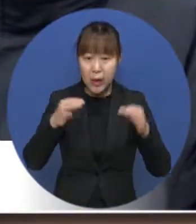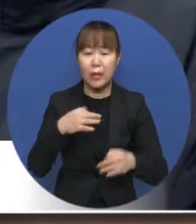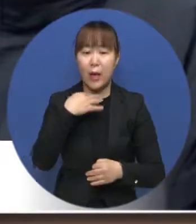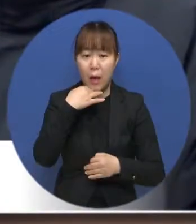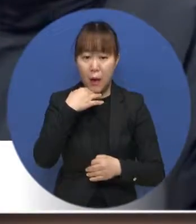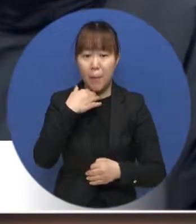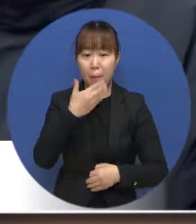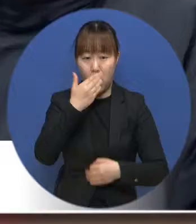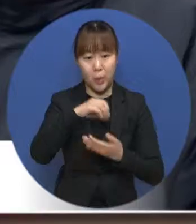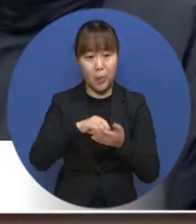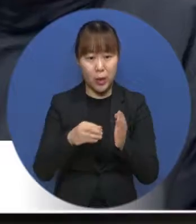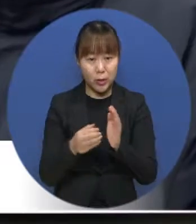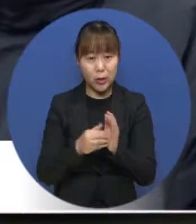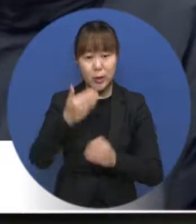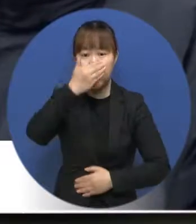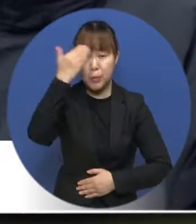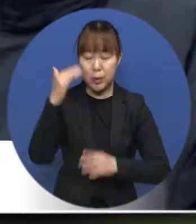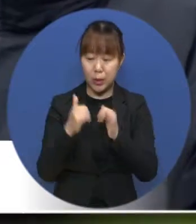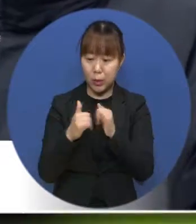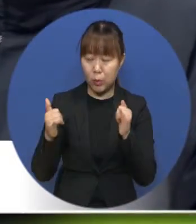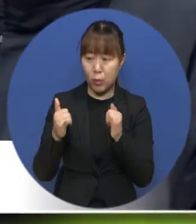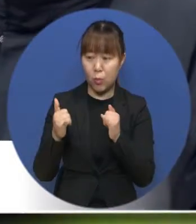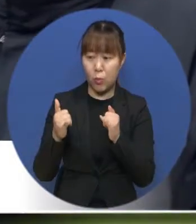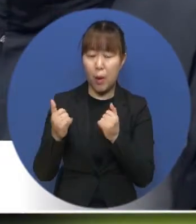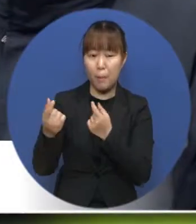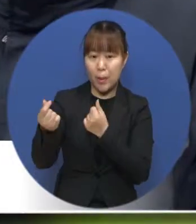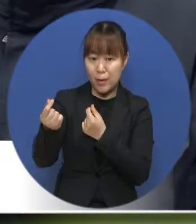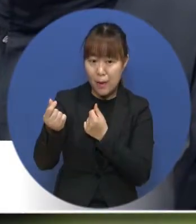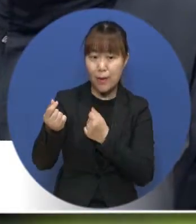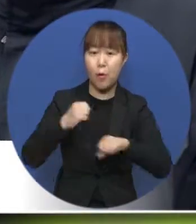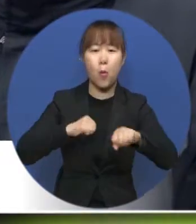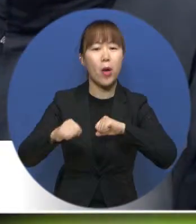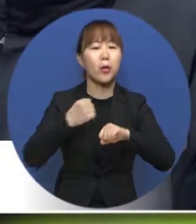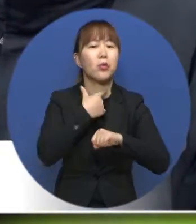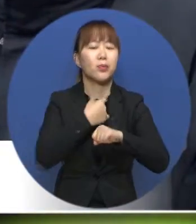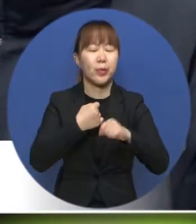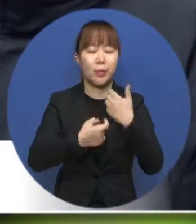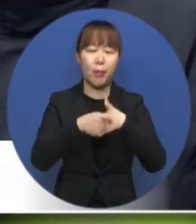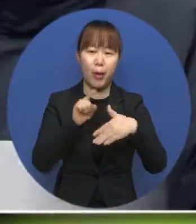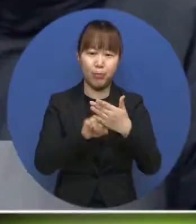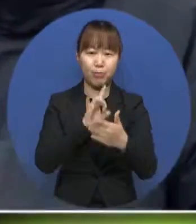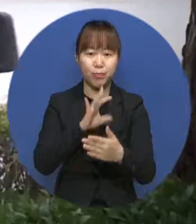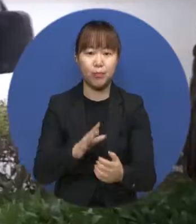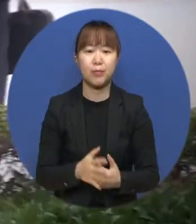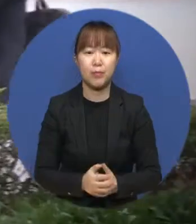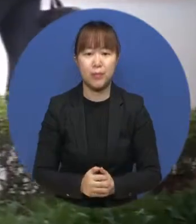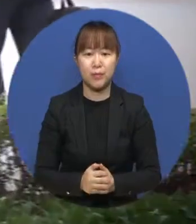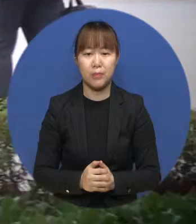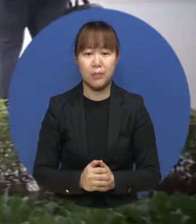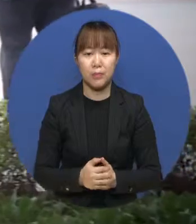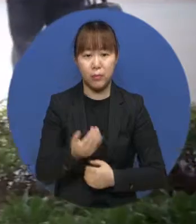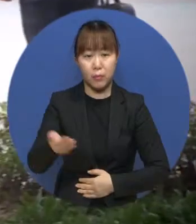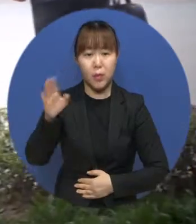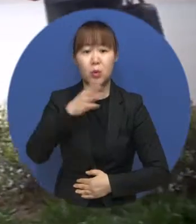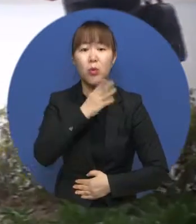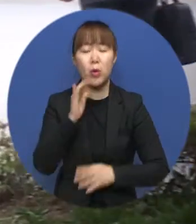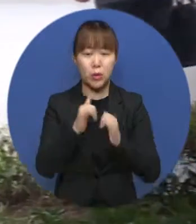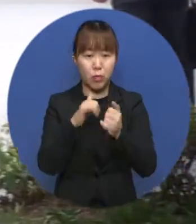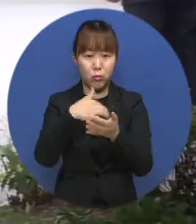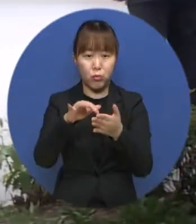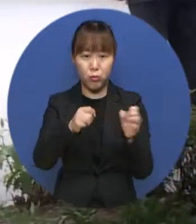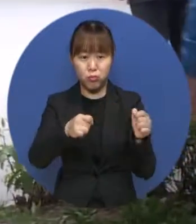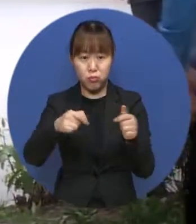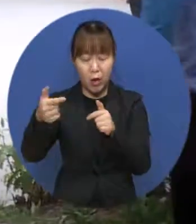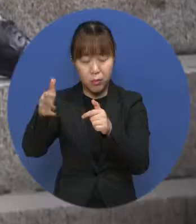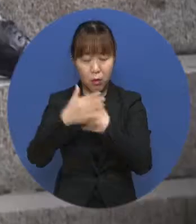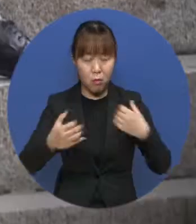먹은 만큼 전문 들 멋져 없는 와 똥을 해보시고 그런 마음입니다 하지만 노인인구는 급증하는